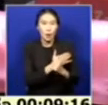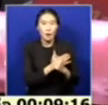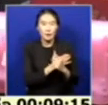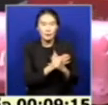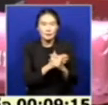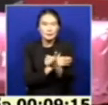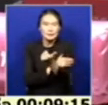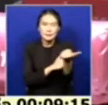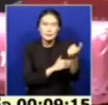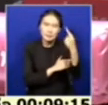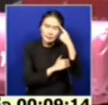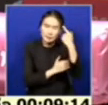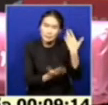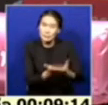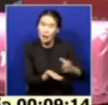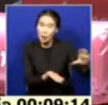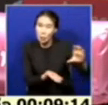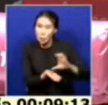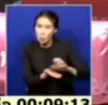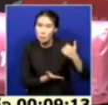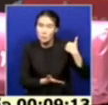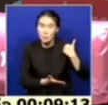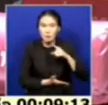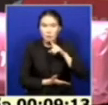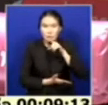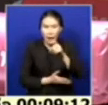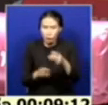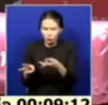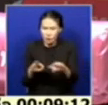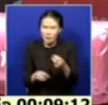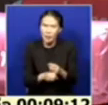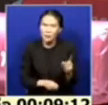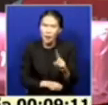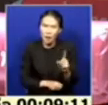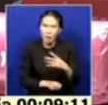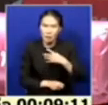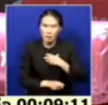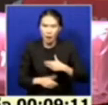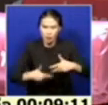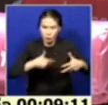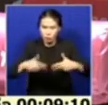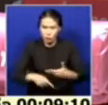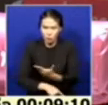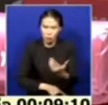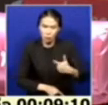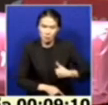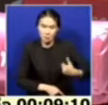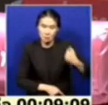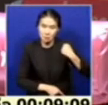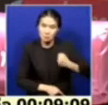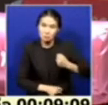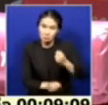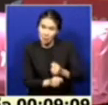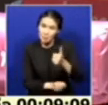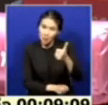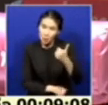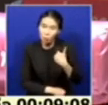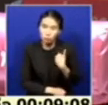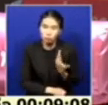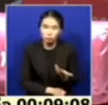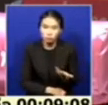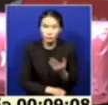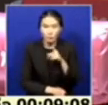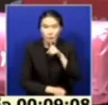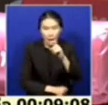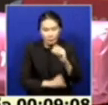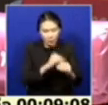ไรผมไม่ได้จำกัดเฉพาะผู้ลี้ภัยในรอบบ้านเราเกิดมีเหตุการณ์ที่อื่นก